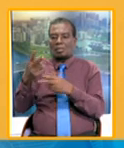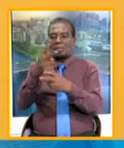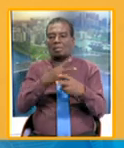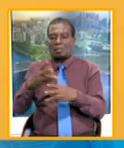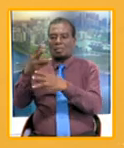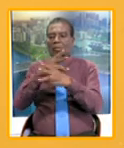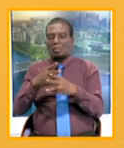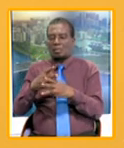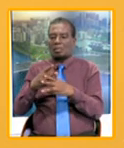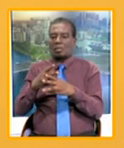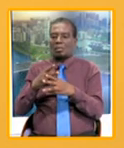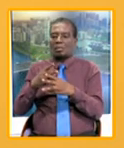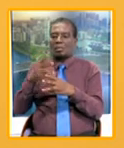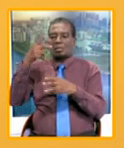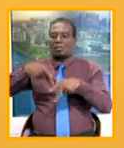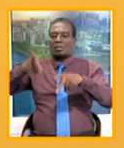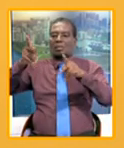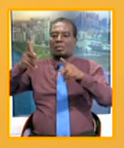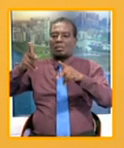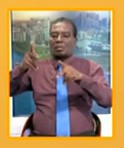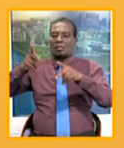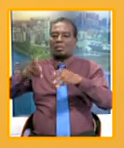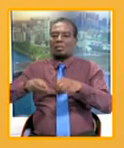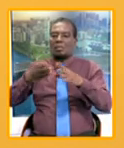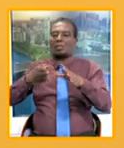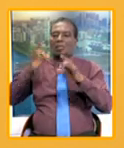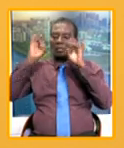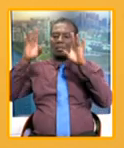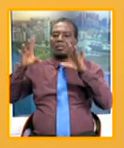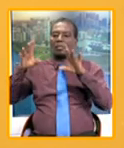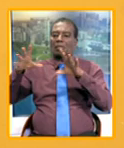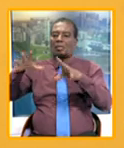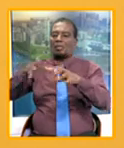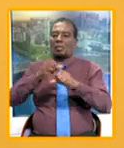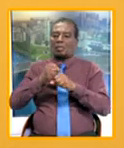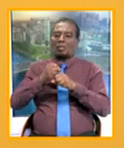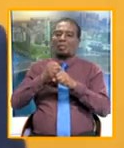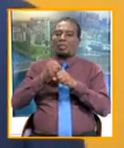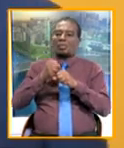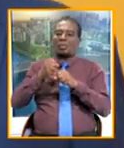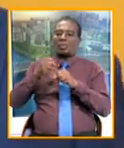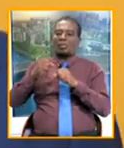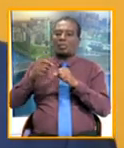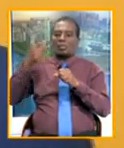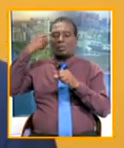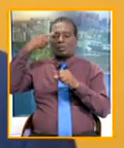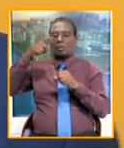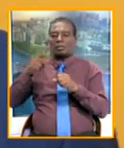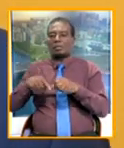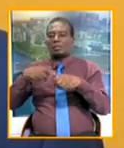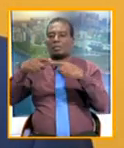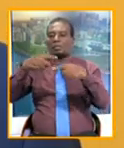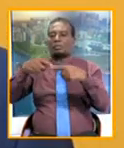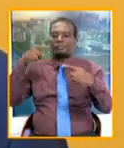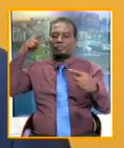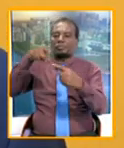d'Ivoire. Ce qui nous permet donc de cerner des risques et de saisir les opportunités en vue de tendre vers les futurs